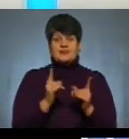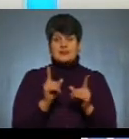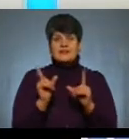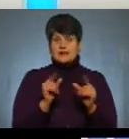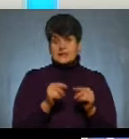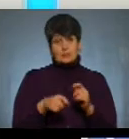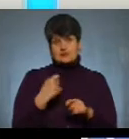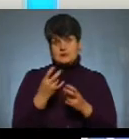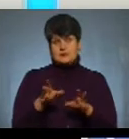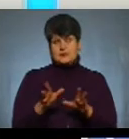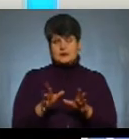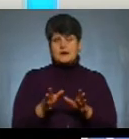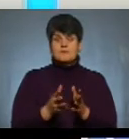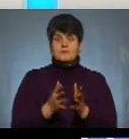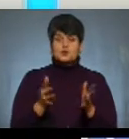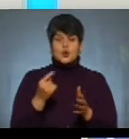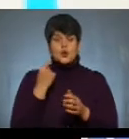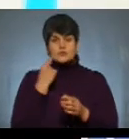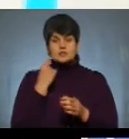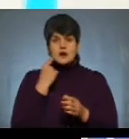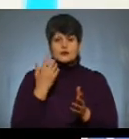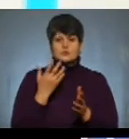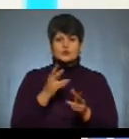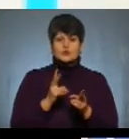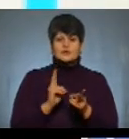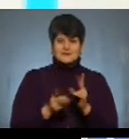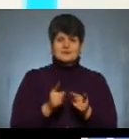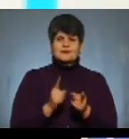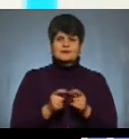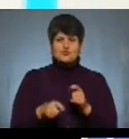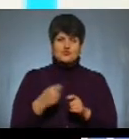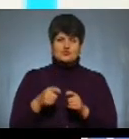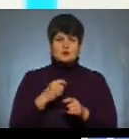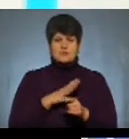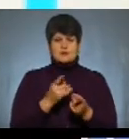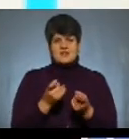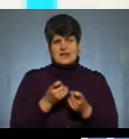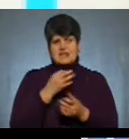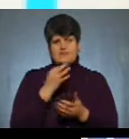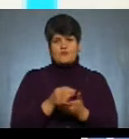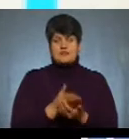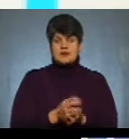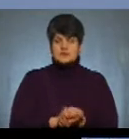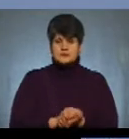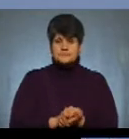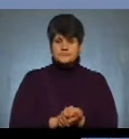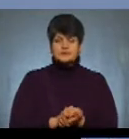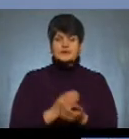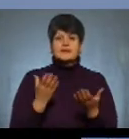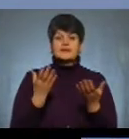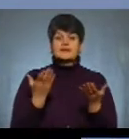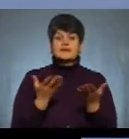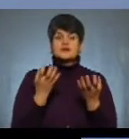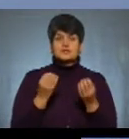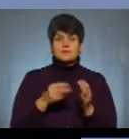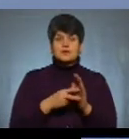Тобто тільки їхати і не порушувати, а переважно обіжаються водії, які дійсно порушують або десь були притягнуті до відповідальності. А де плануєте